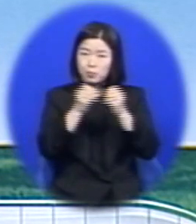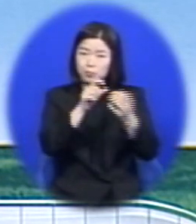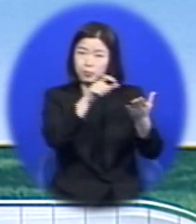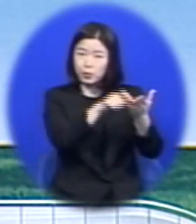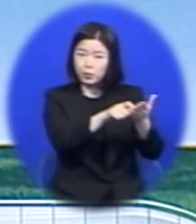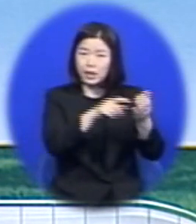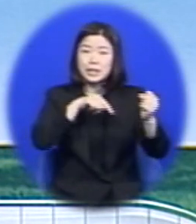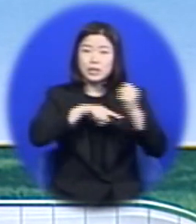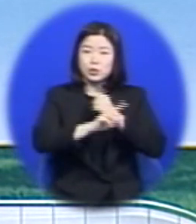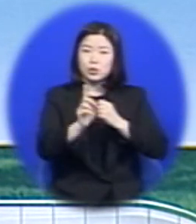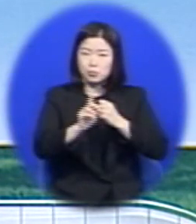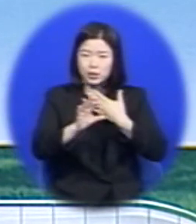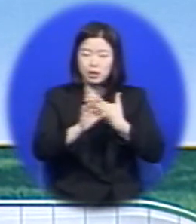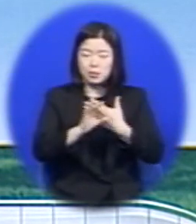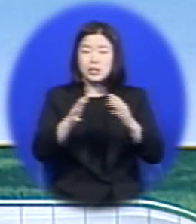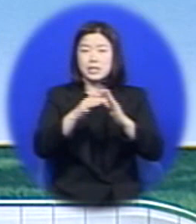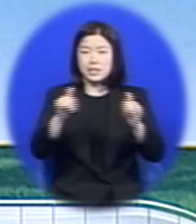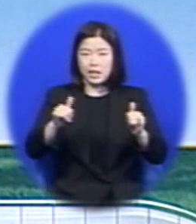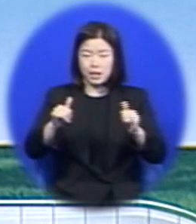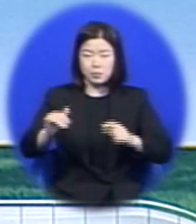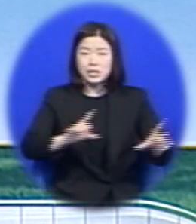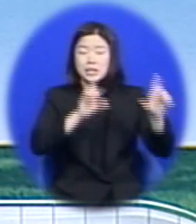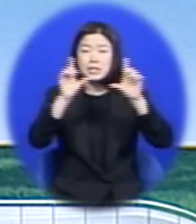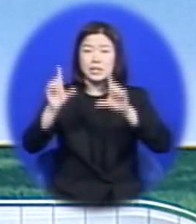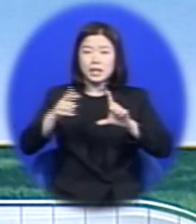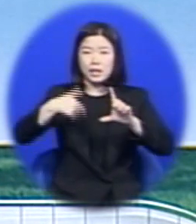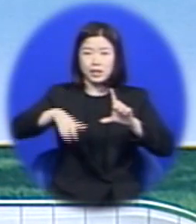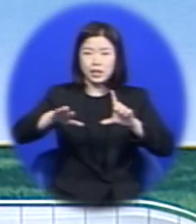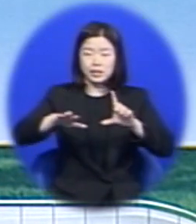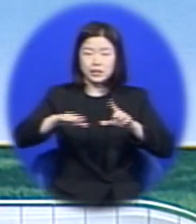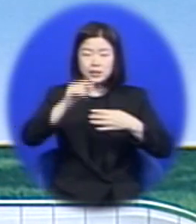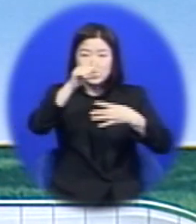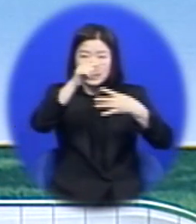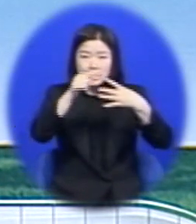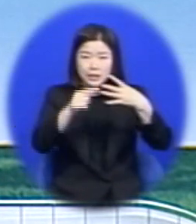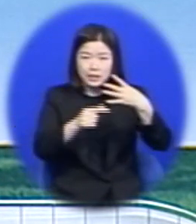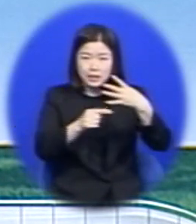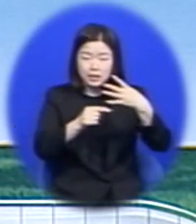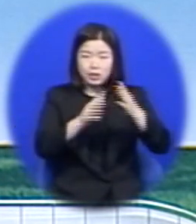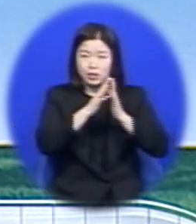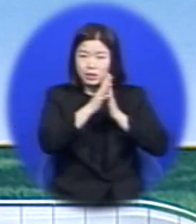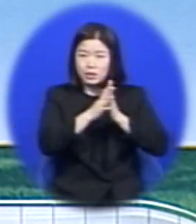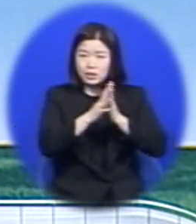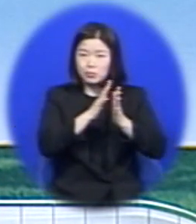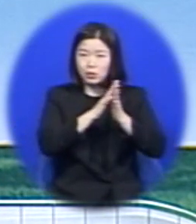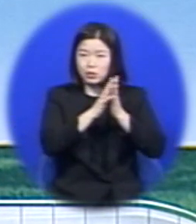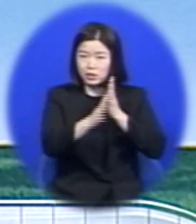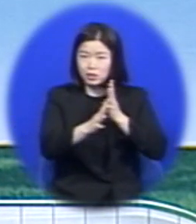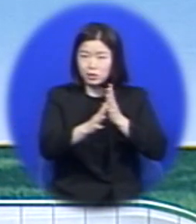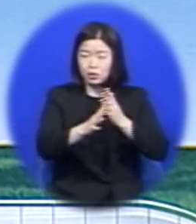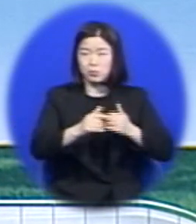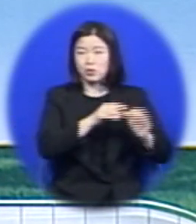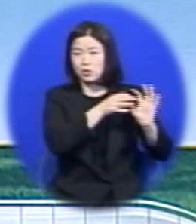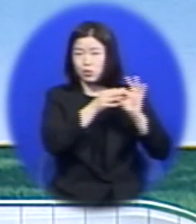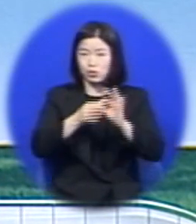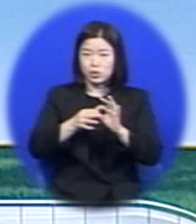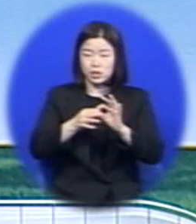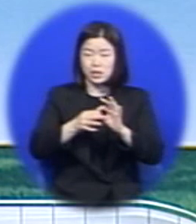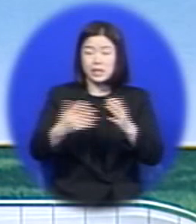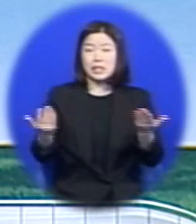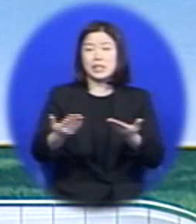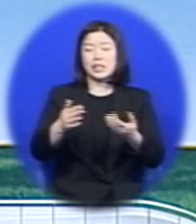사람들이 살아가고 있는 이 질서를 유지하는 기능 때문입니다. 이 질서를 유지하는 기능이